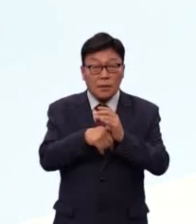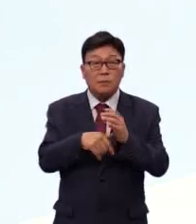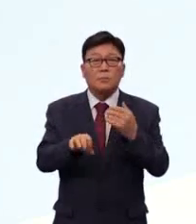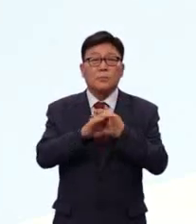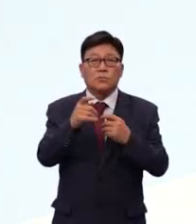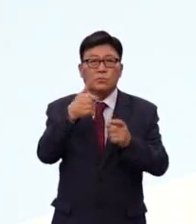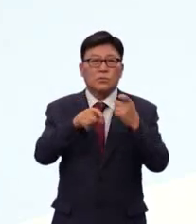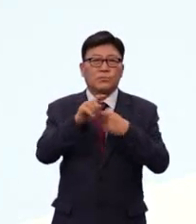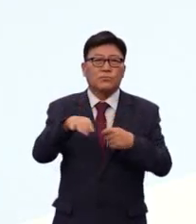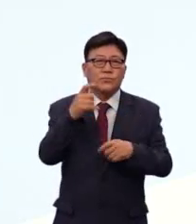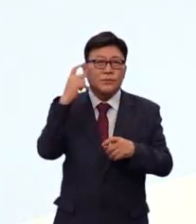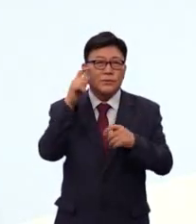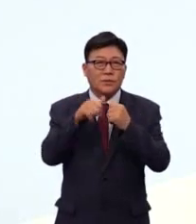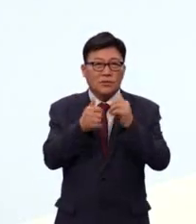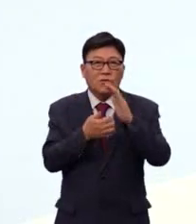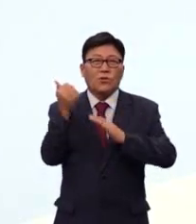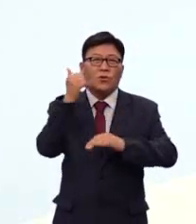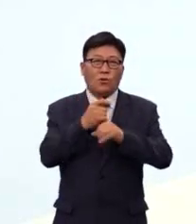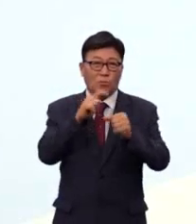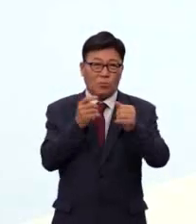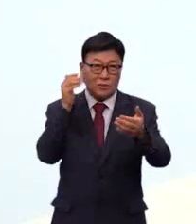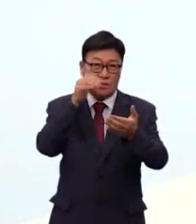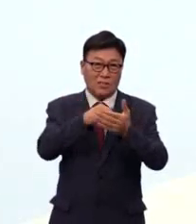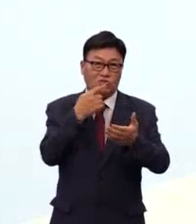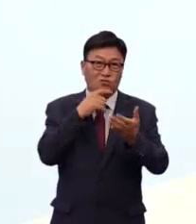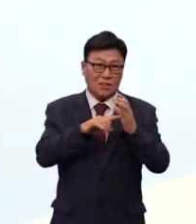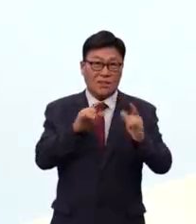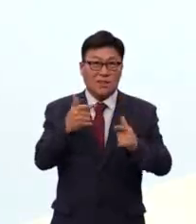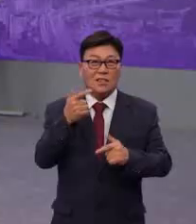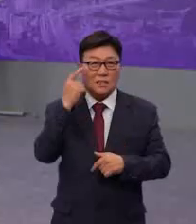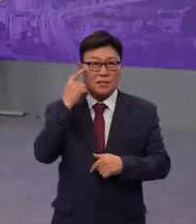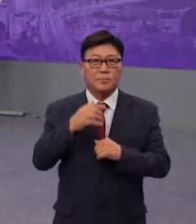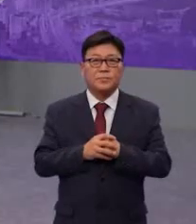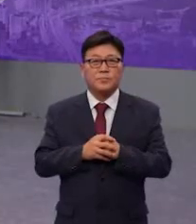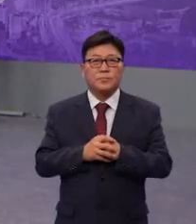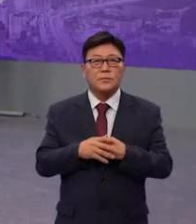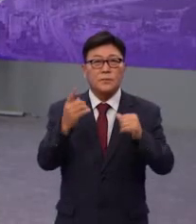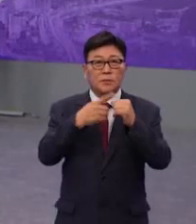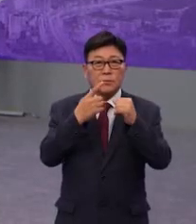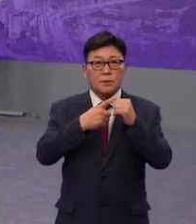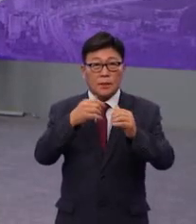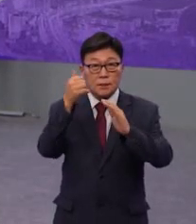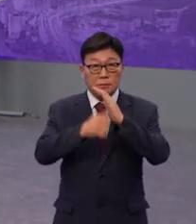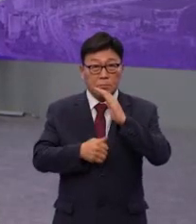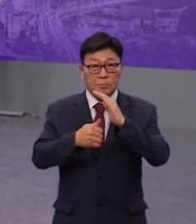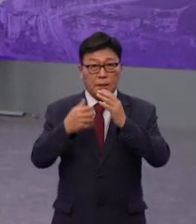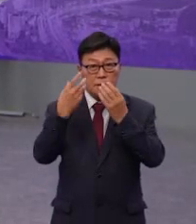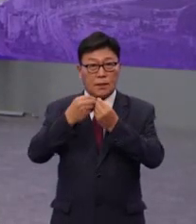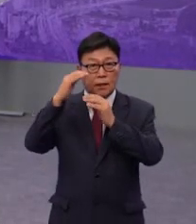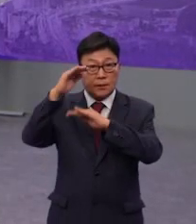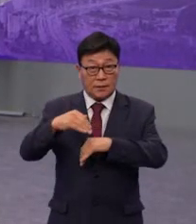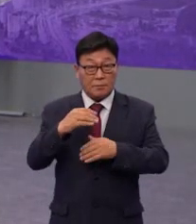성공이라는 목표점에 도달하는 게 쉽지 않을까라는 생각이 들었습니다. 첫 번째 실패 사례 영상